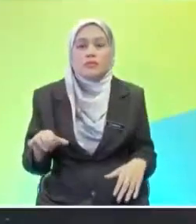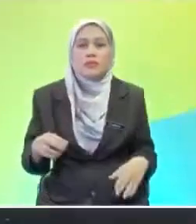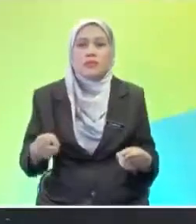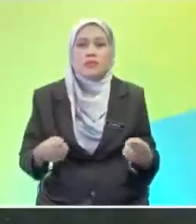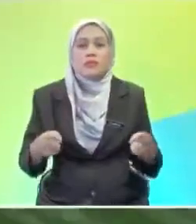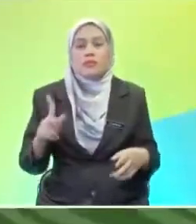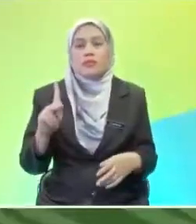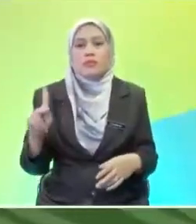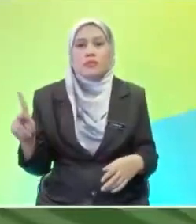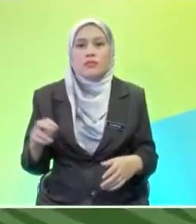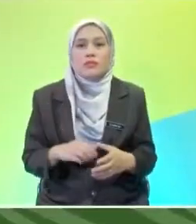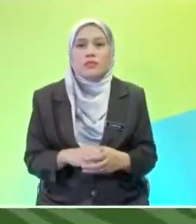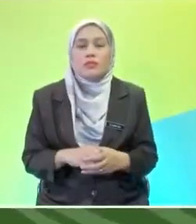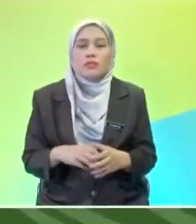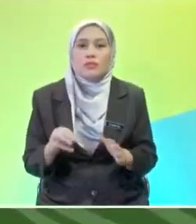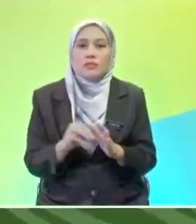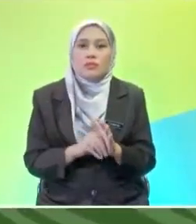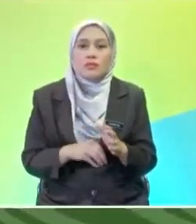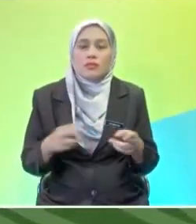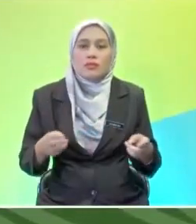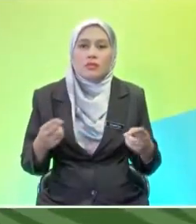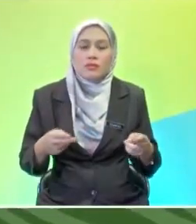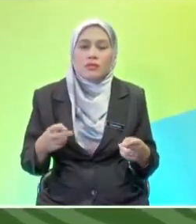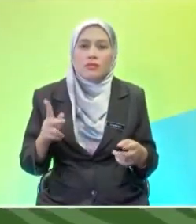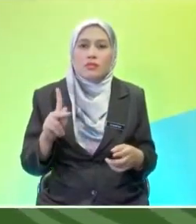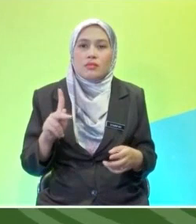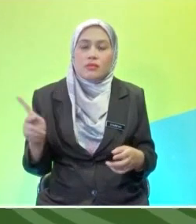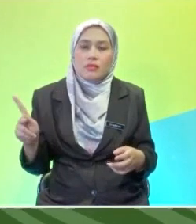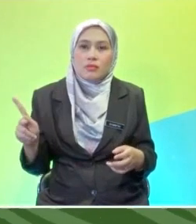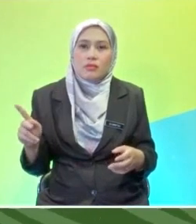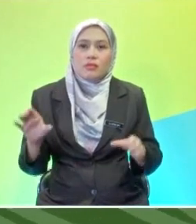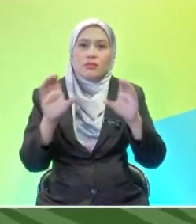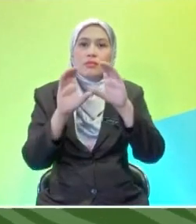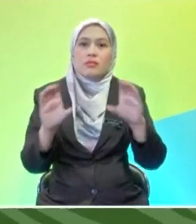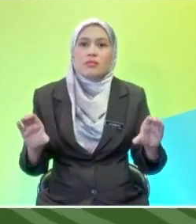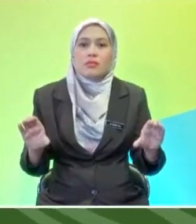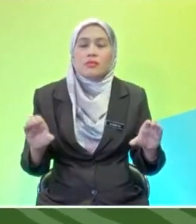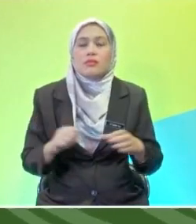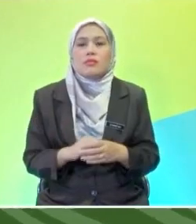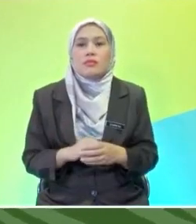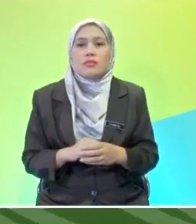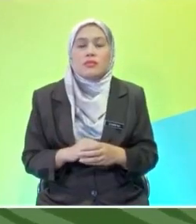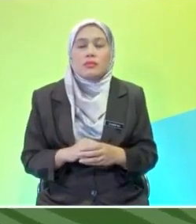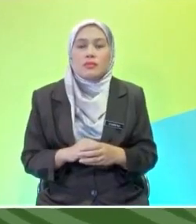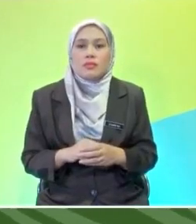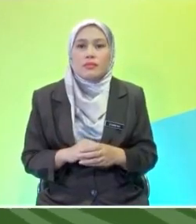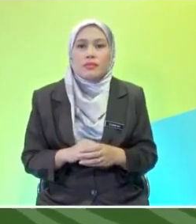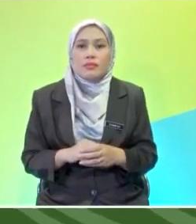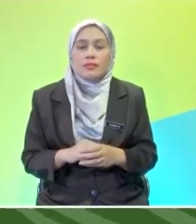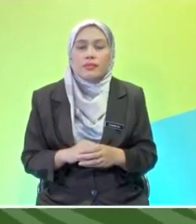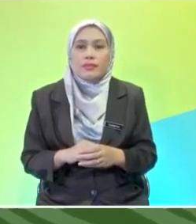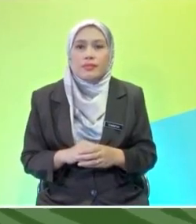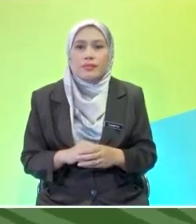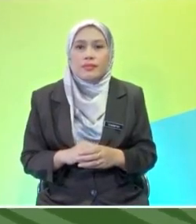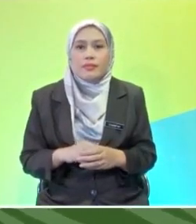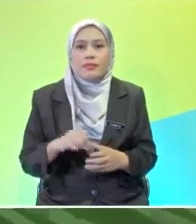Mia. Mengusahakan Calit Pos Kuala Lumpur. Ya, tepat sekali. Mengusahakan Calit Pos Kuala Lumpur. Dapat satu bintang